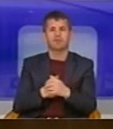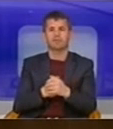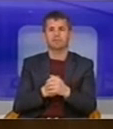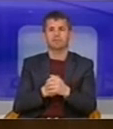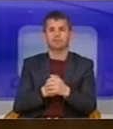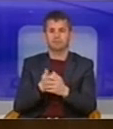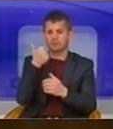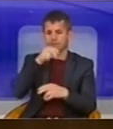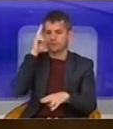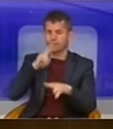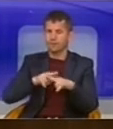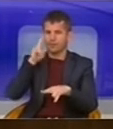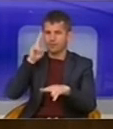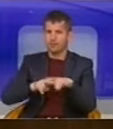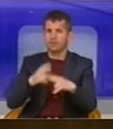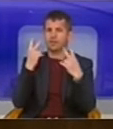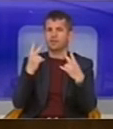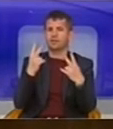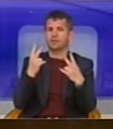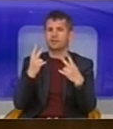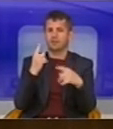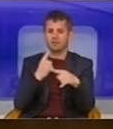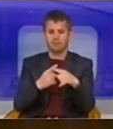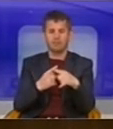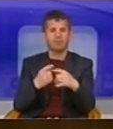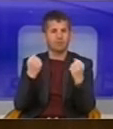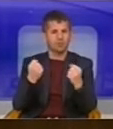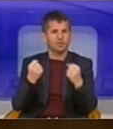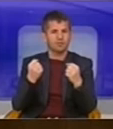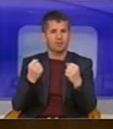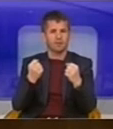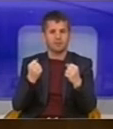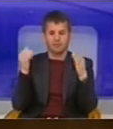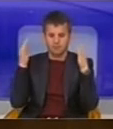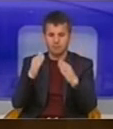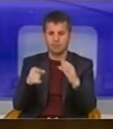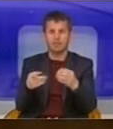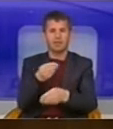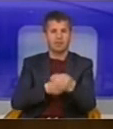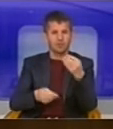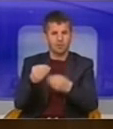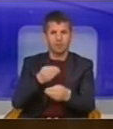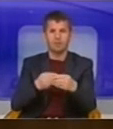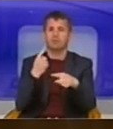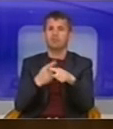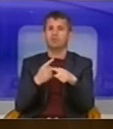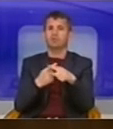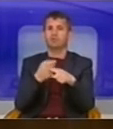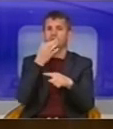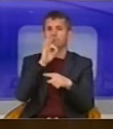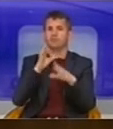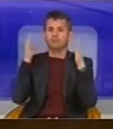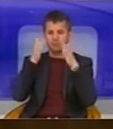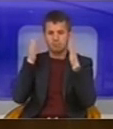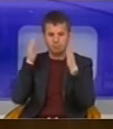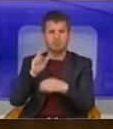kanë zirë vendime të rëndësishme dhe të fuqishme, si të mos në fushën e ekonomisë dhe po ashtu dhe në dikasterë dhe fushat